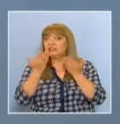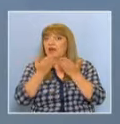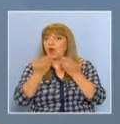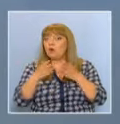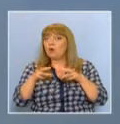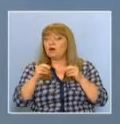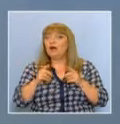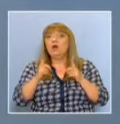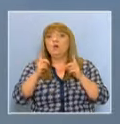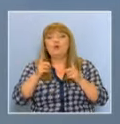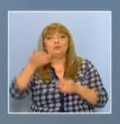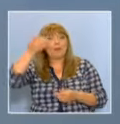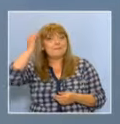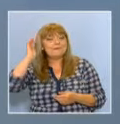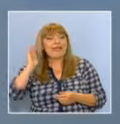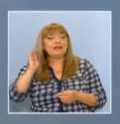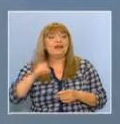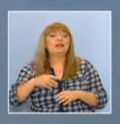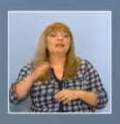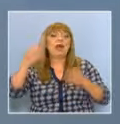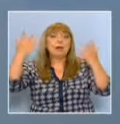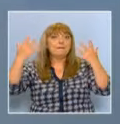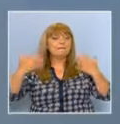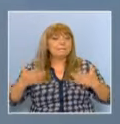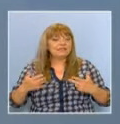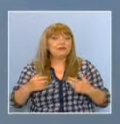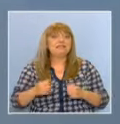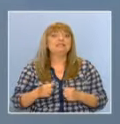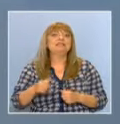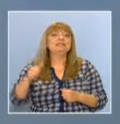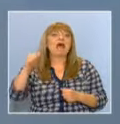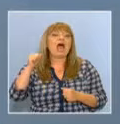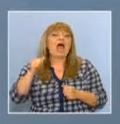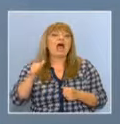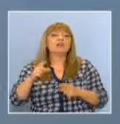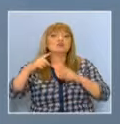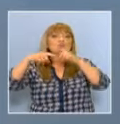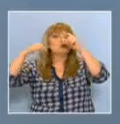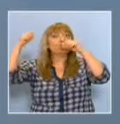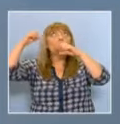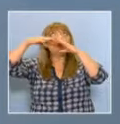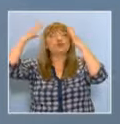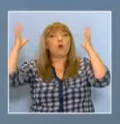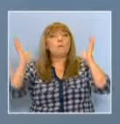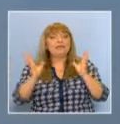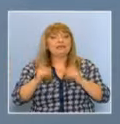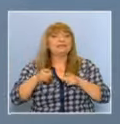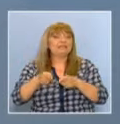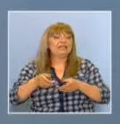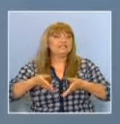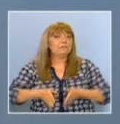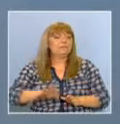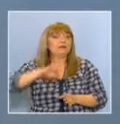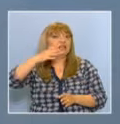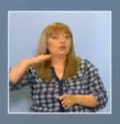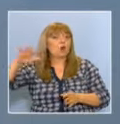е майка на математиката, майка на астрономията и така нататък. Тоест тези природни науки,